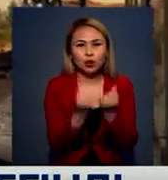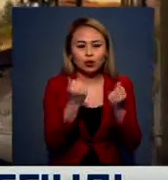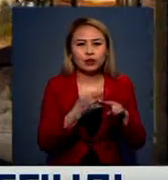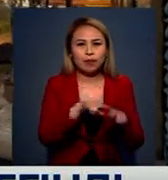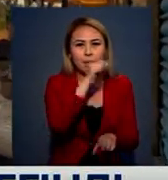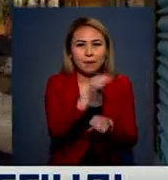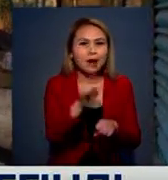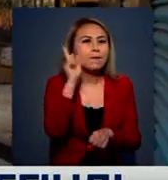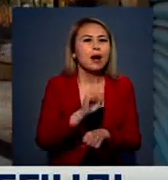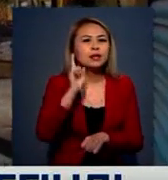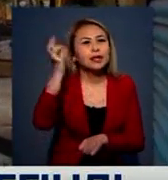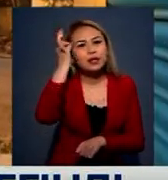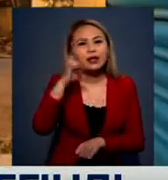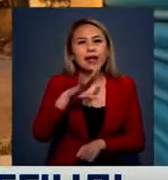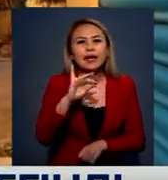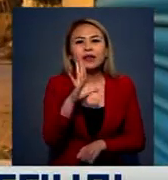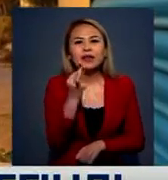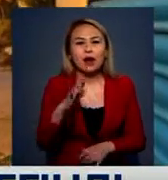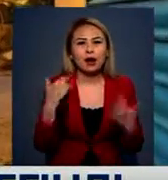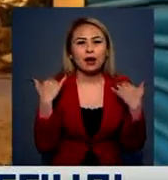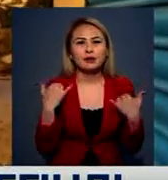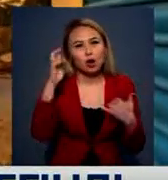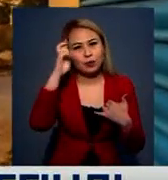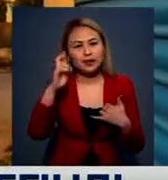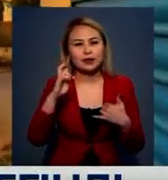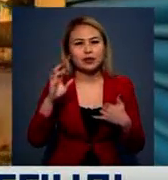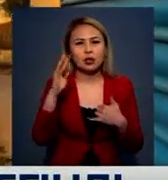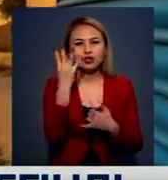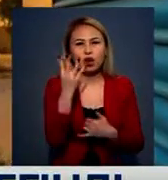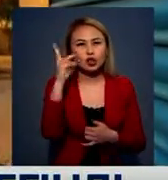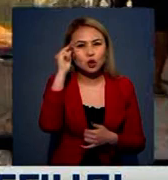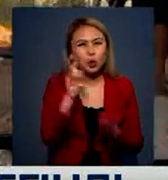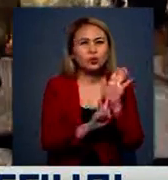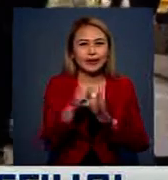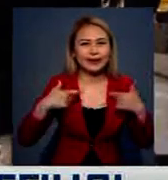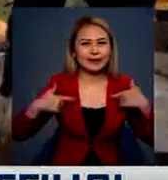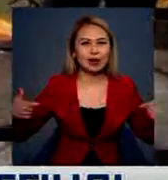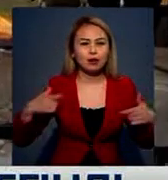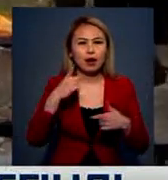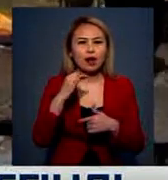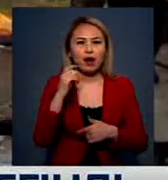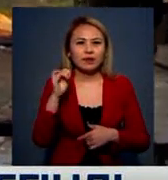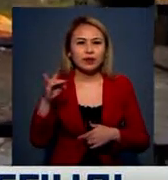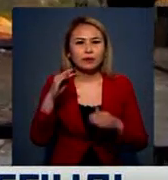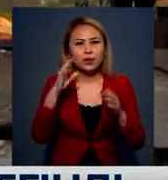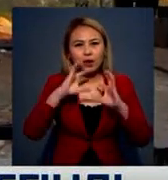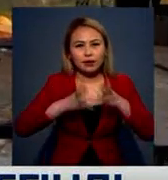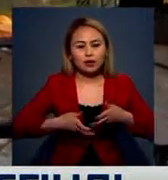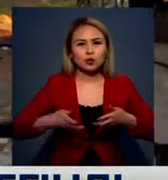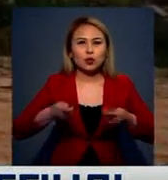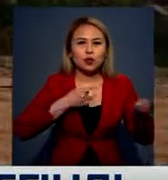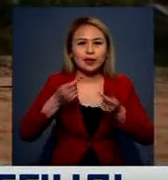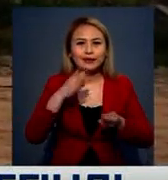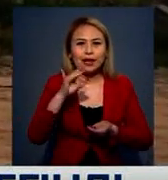қолдауды тоқтатуды сұрады. Еске сала кетейік, Ливияда қазір қос үкімет сәуірдің 4-ті күні генерал Халифа Хафтар халықаралық қауымдастық